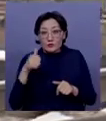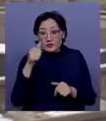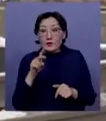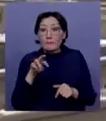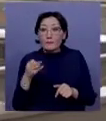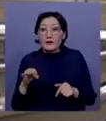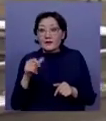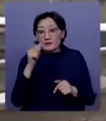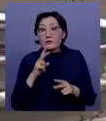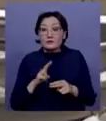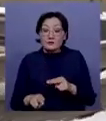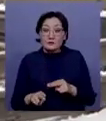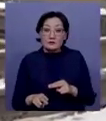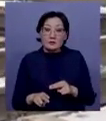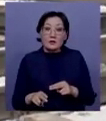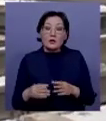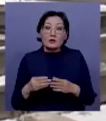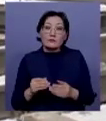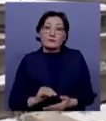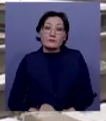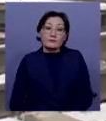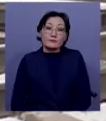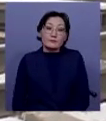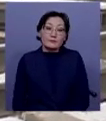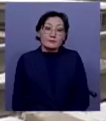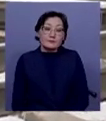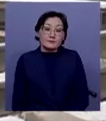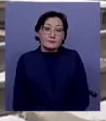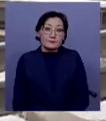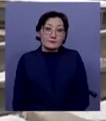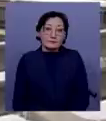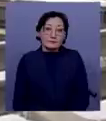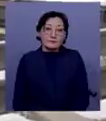айында пайдалануға берілмек. Қуан Нұрақын, Қобылан Әлдейбеков, Алматы телеарнасы.